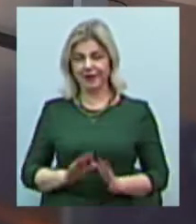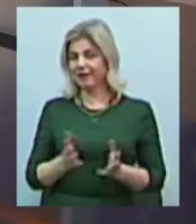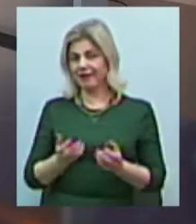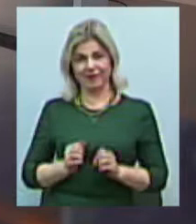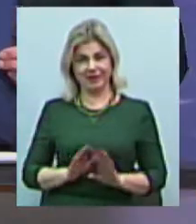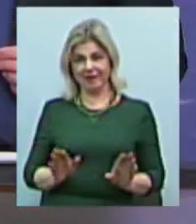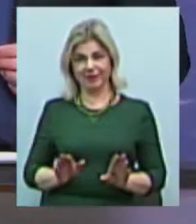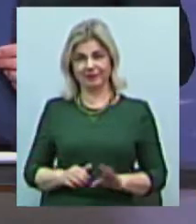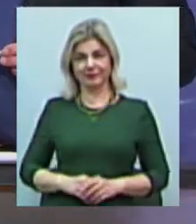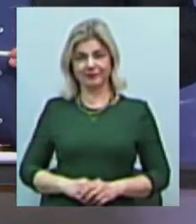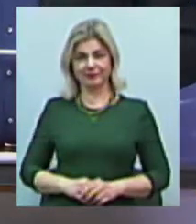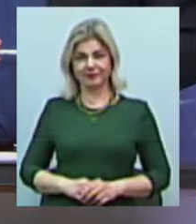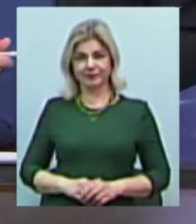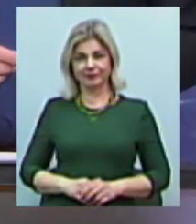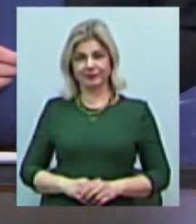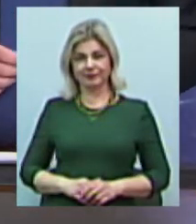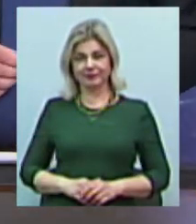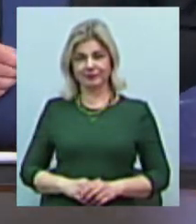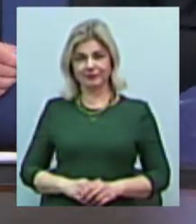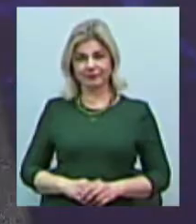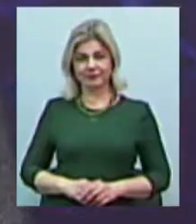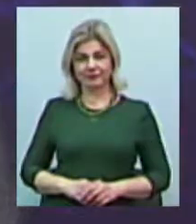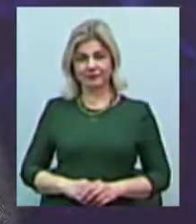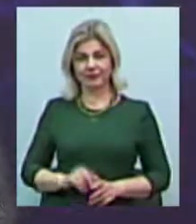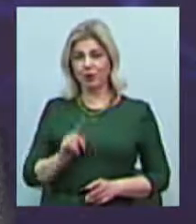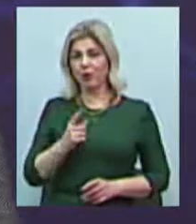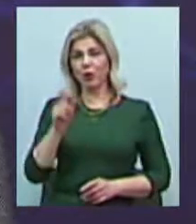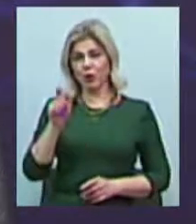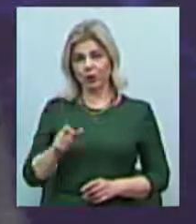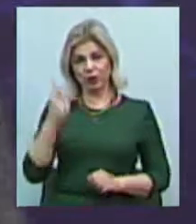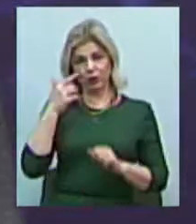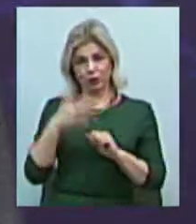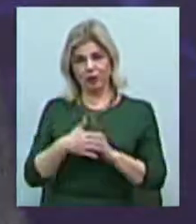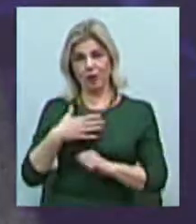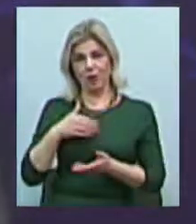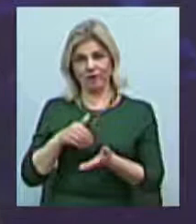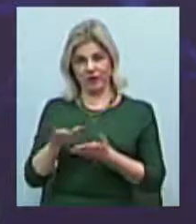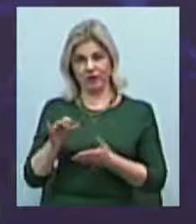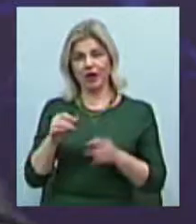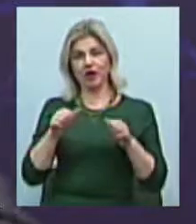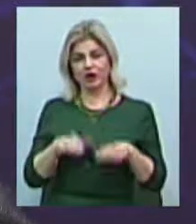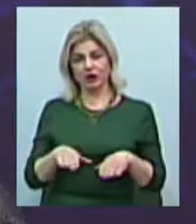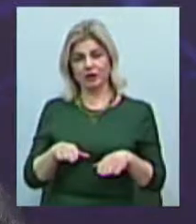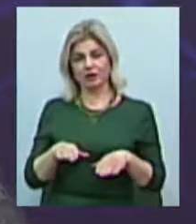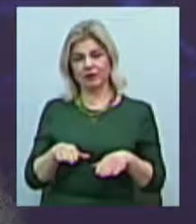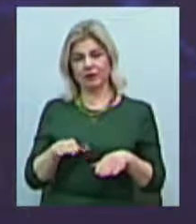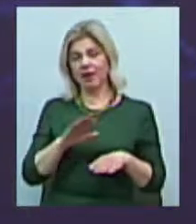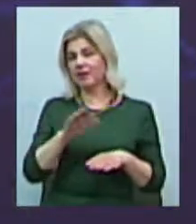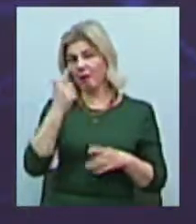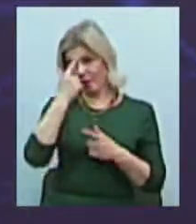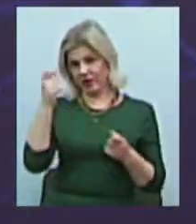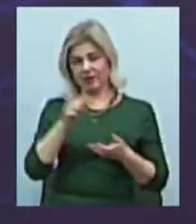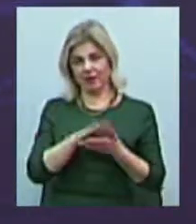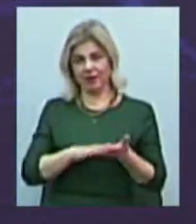взяв і вирішив, бо людина зрозуміла мою відмову, вирішив навіть там не повідомляти далі,